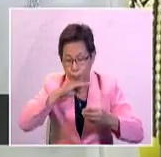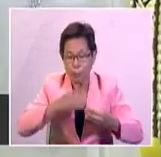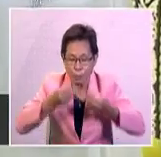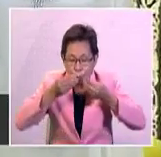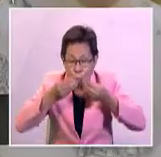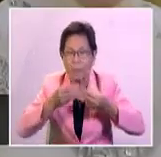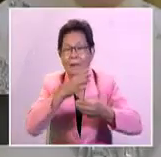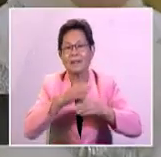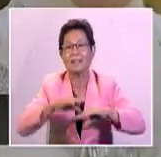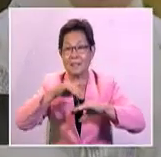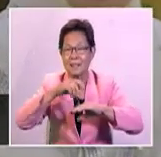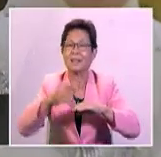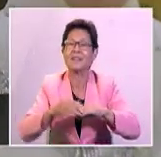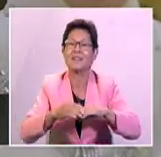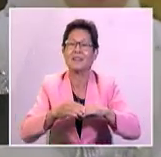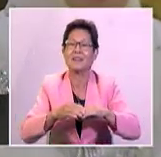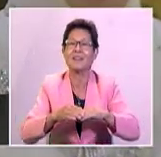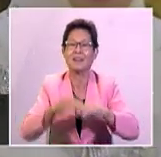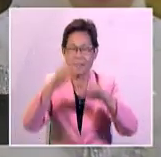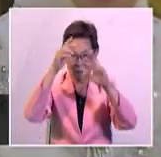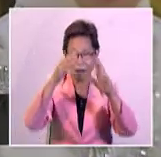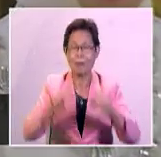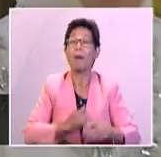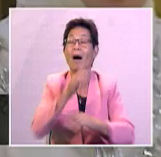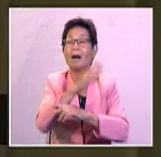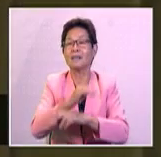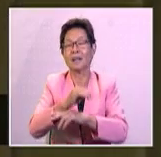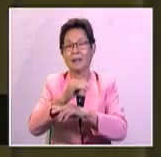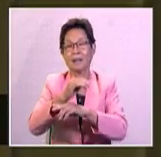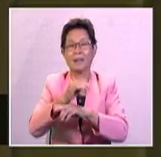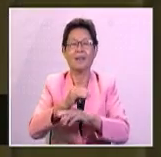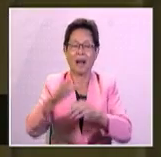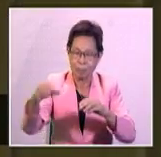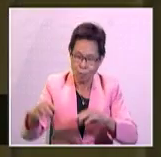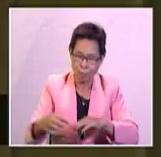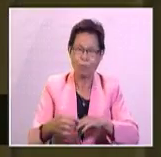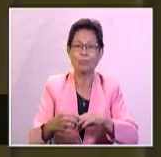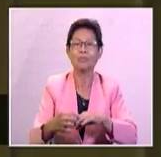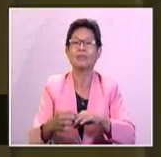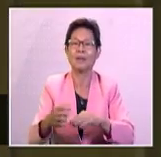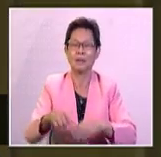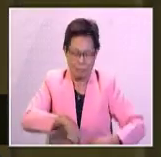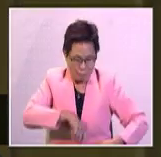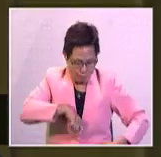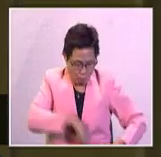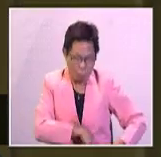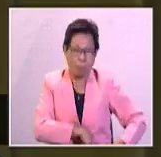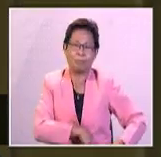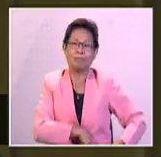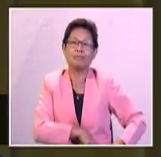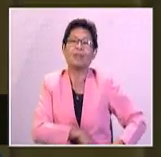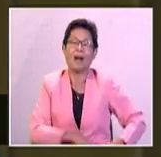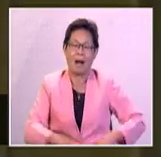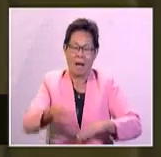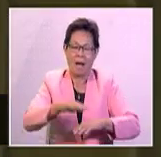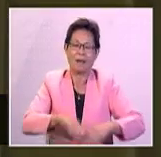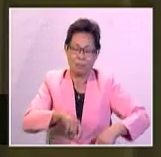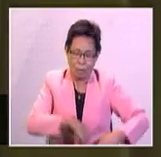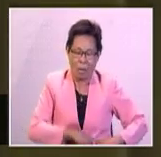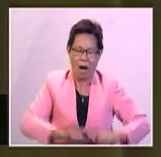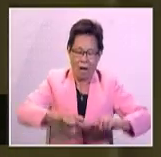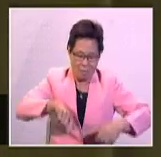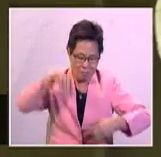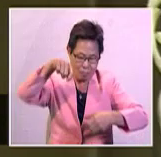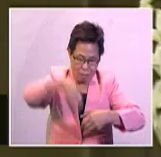kebesaran dan kekuasaan kepada Seri Paduka sebelum menyarungkan semula keris itu dan meletakkannya di atas meja